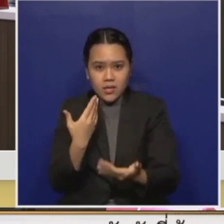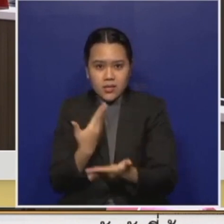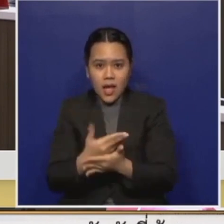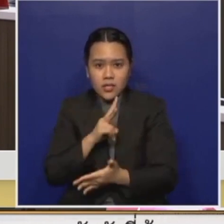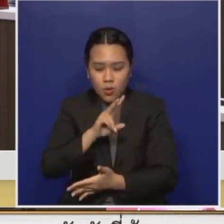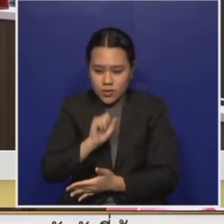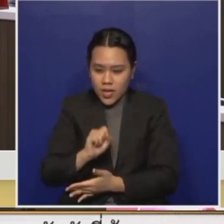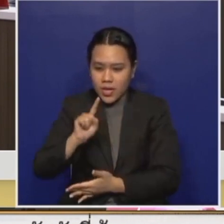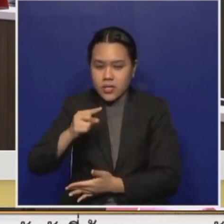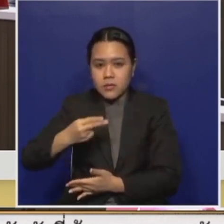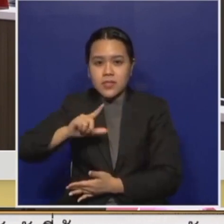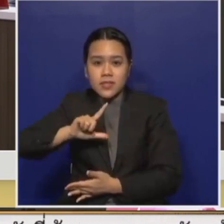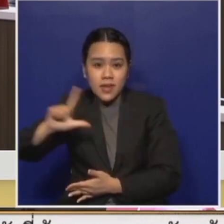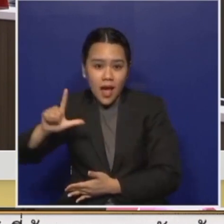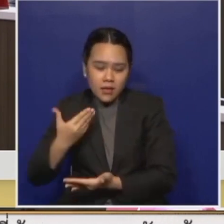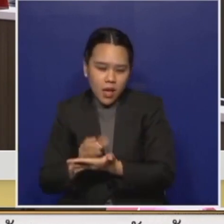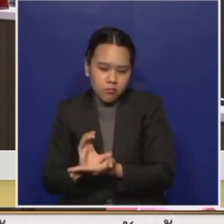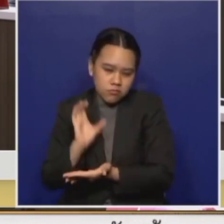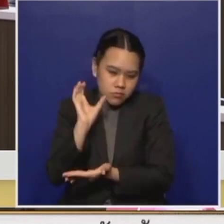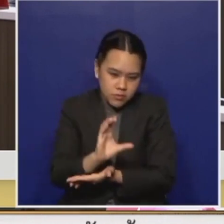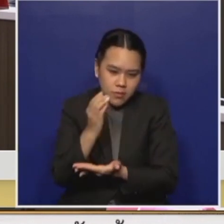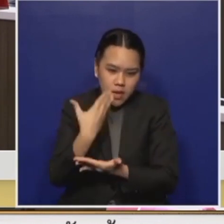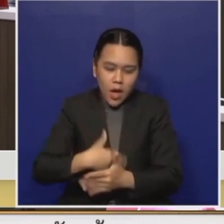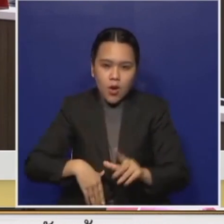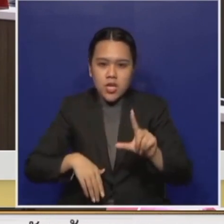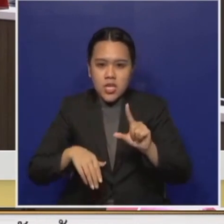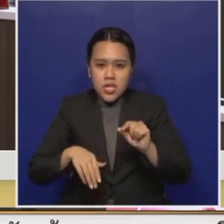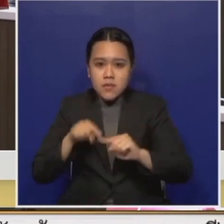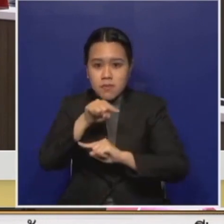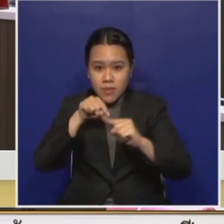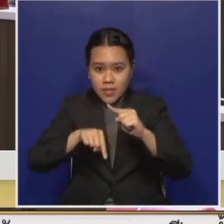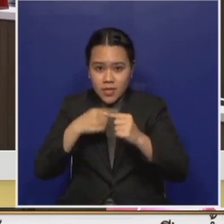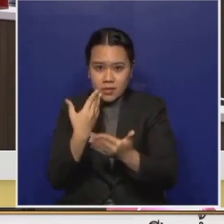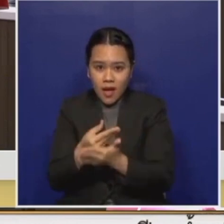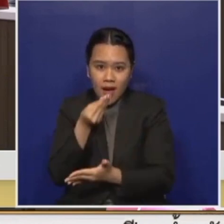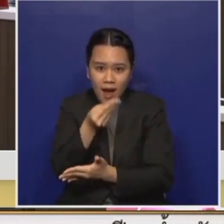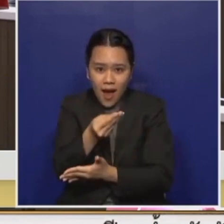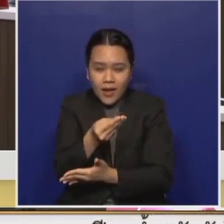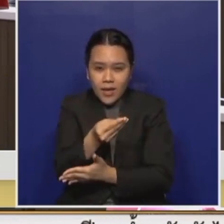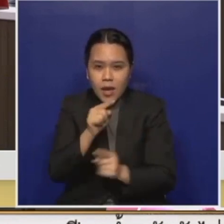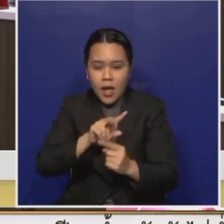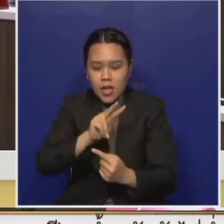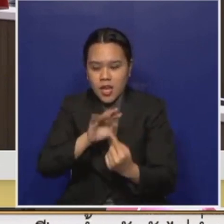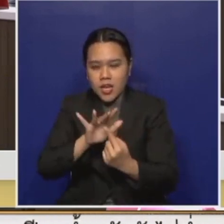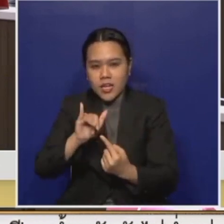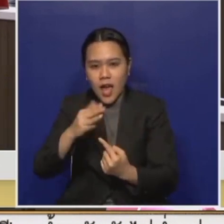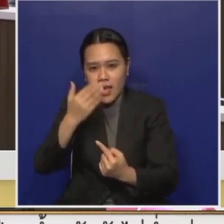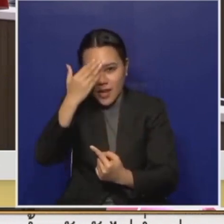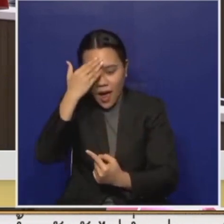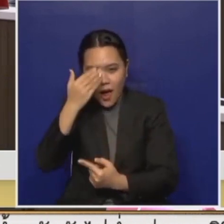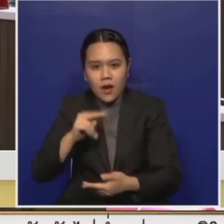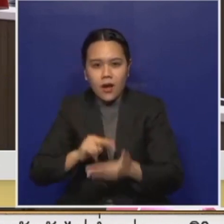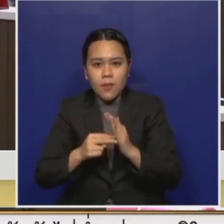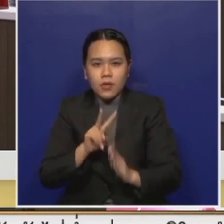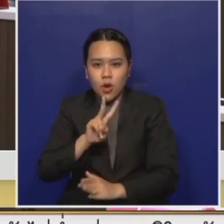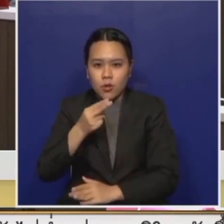ล้านในการเย็วยา120 ที่สุนเสียไปตรนี้เสียใหคาในหน้านะครับม ล้นานมั